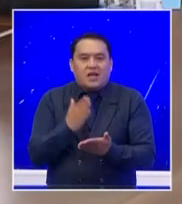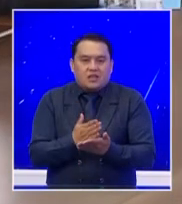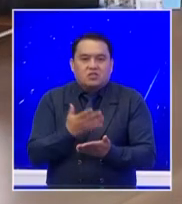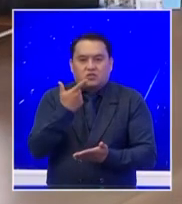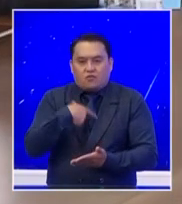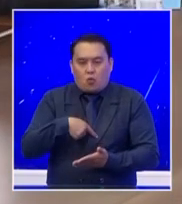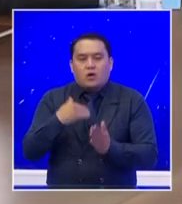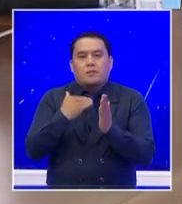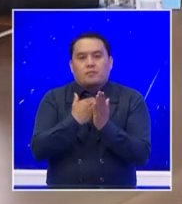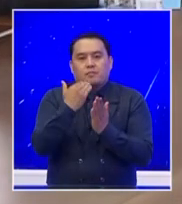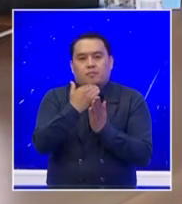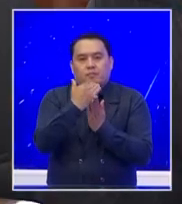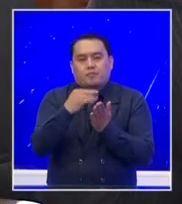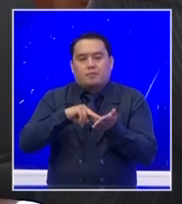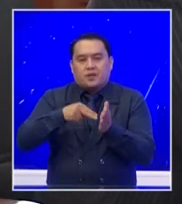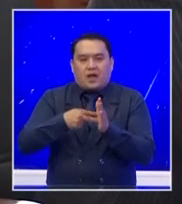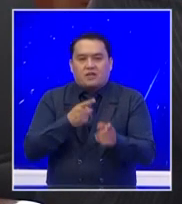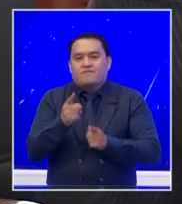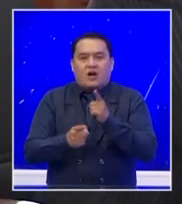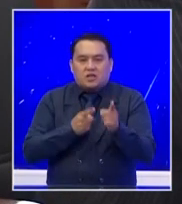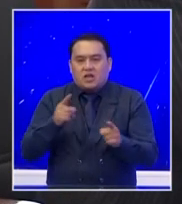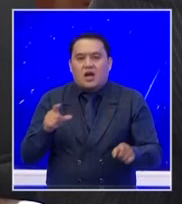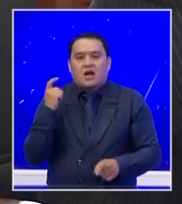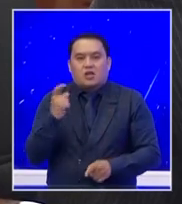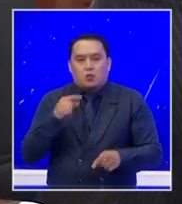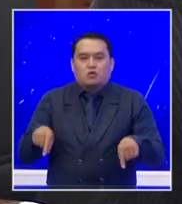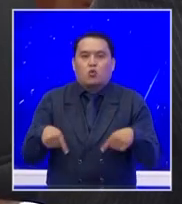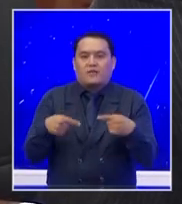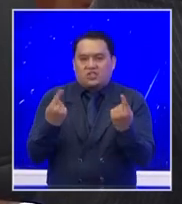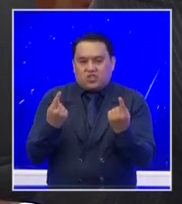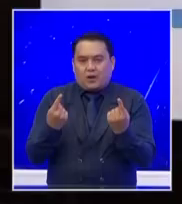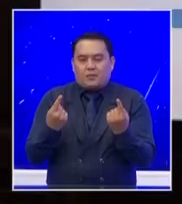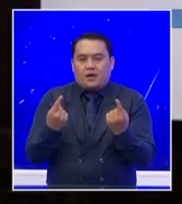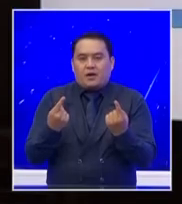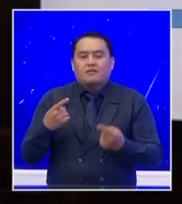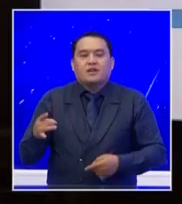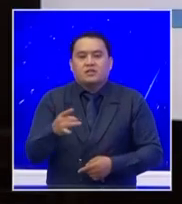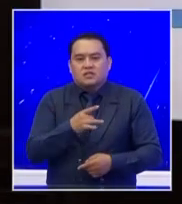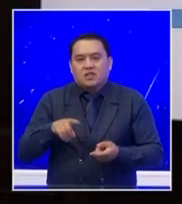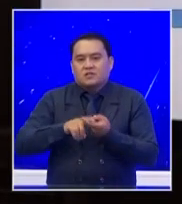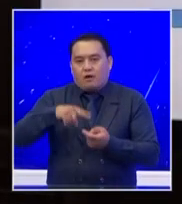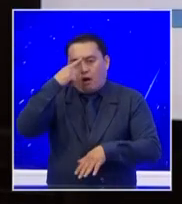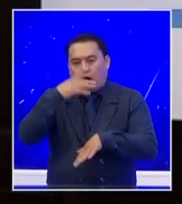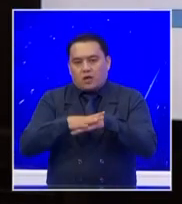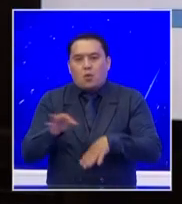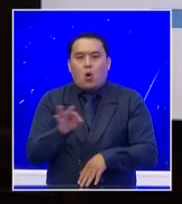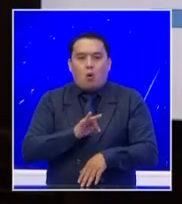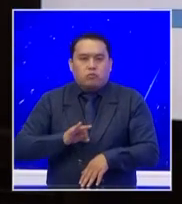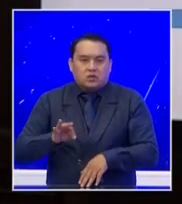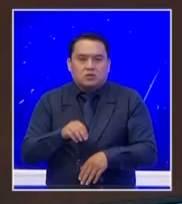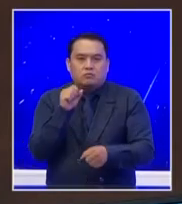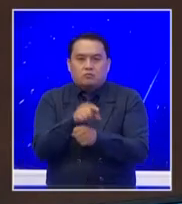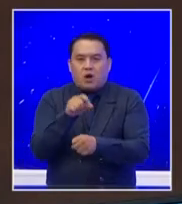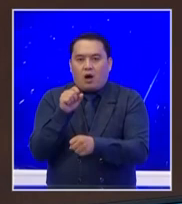свой детальный алгоритм действий по восстановлению экономического роста в регионе. В связи с этим аким области Амандык Баталов дал